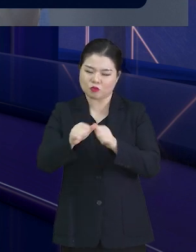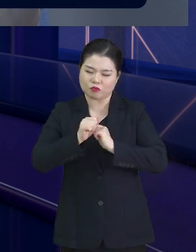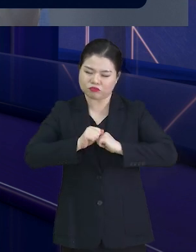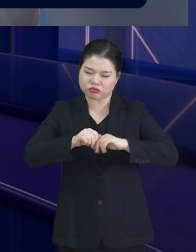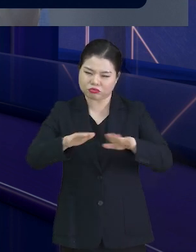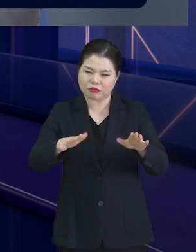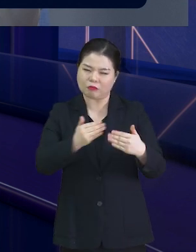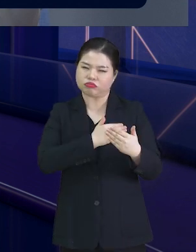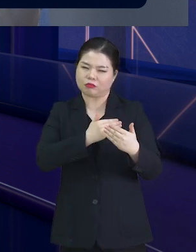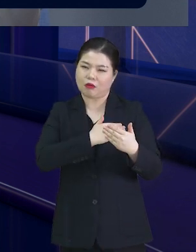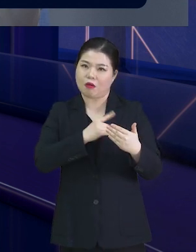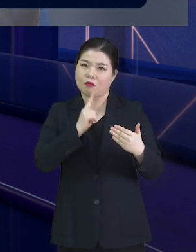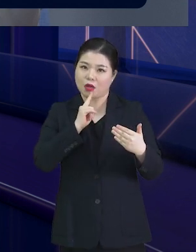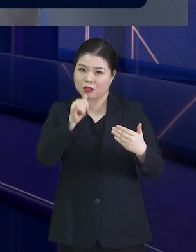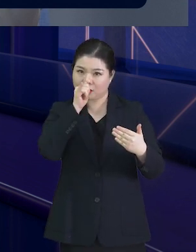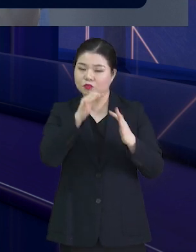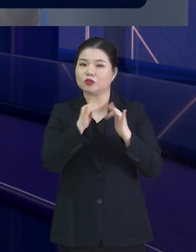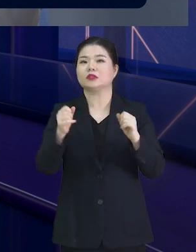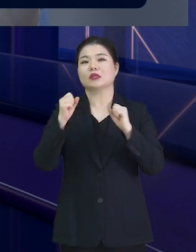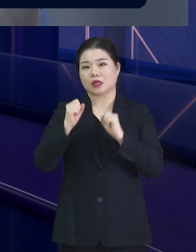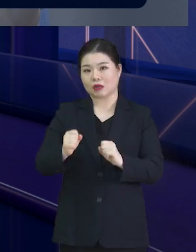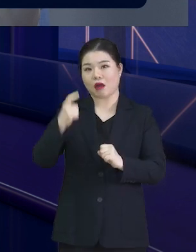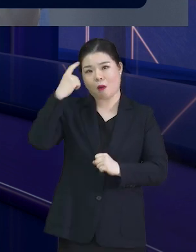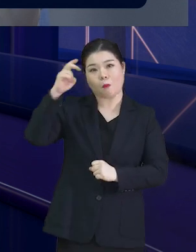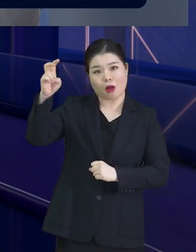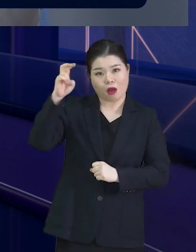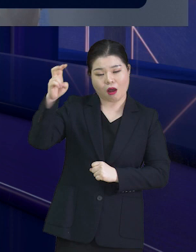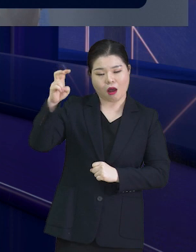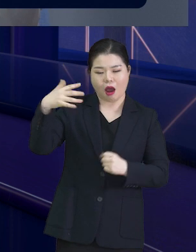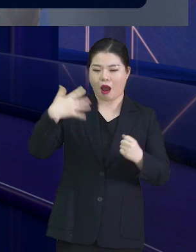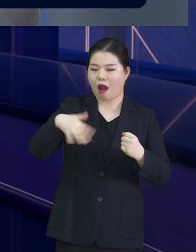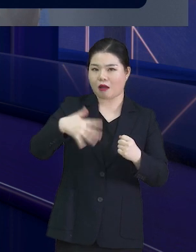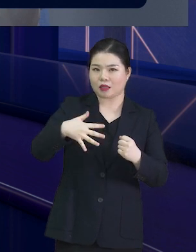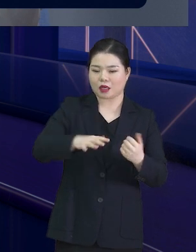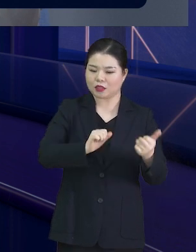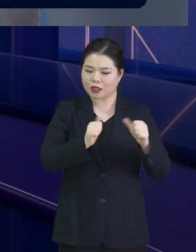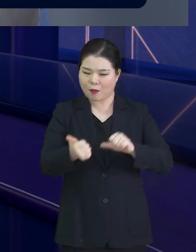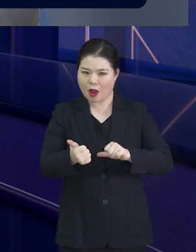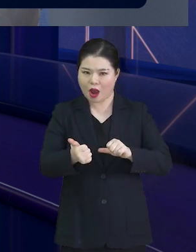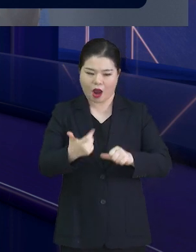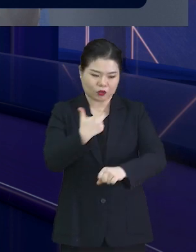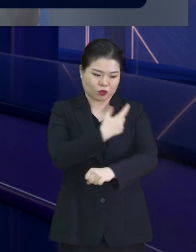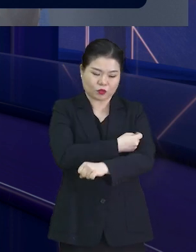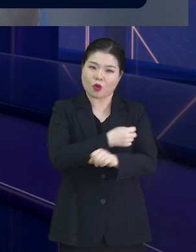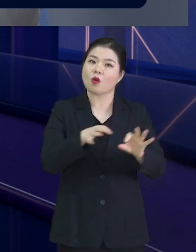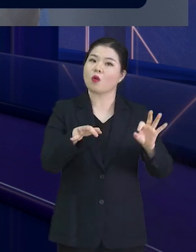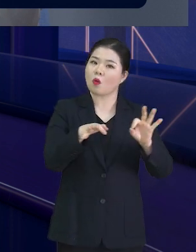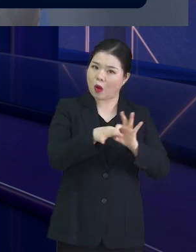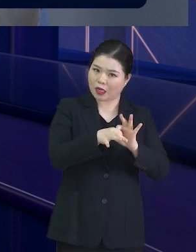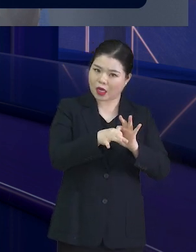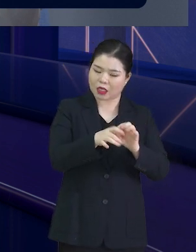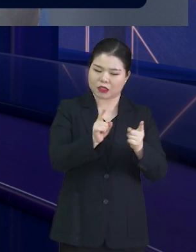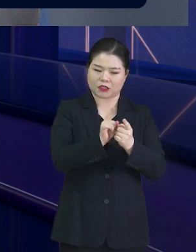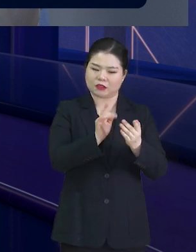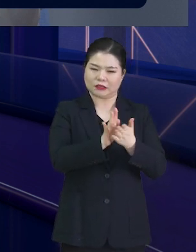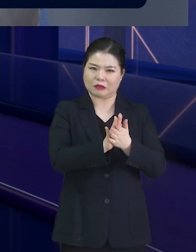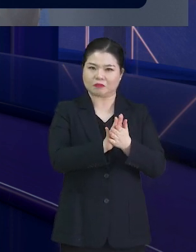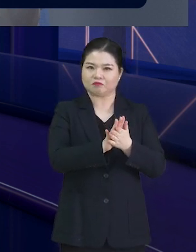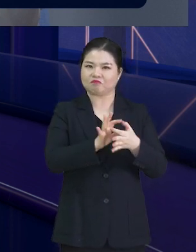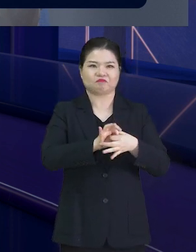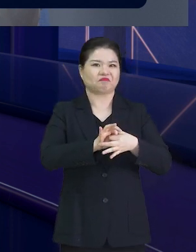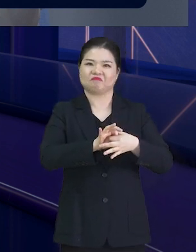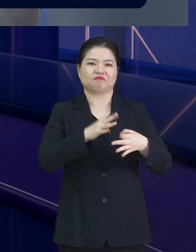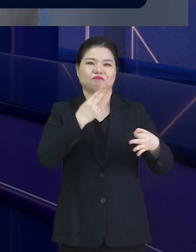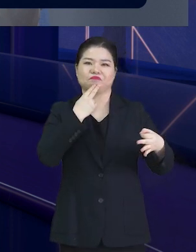있어서 불안함을 호소하는 분들이 계실 텐데 아직까지 사망과 백신 접종에 직접적인